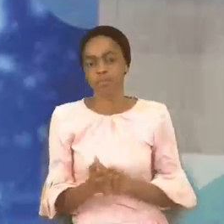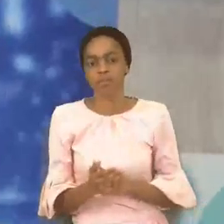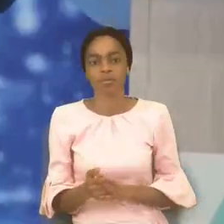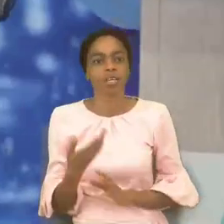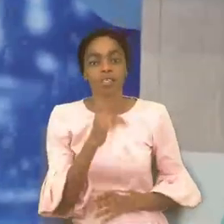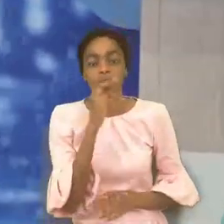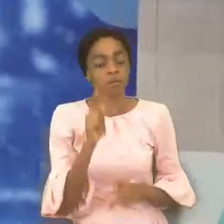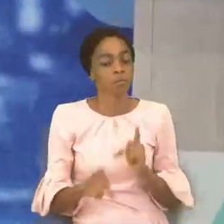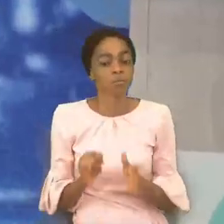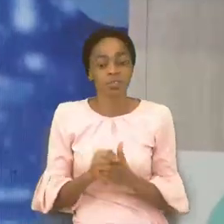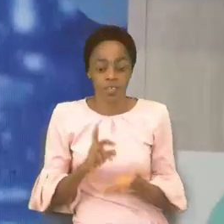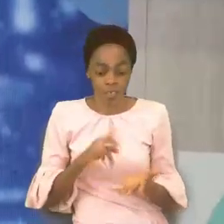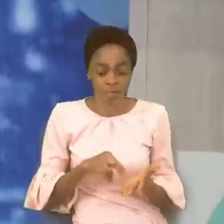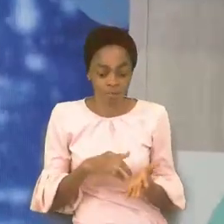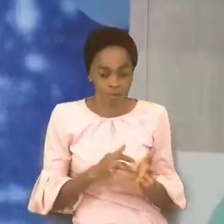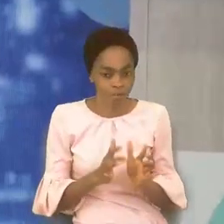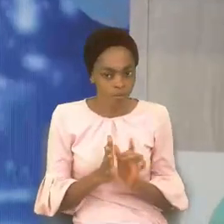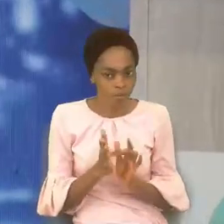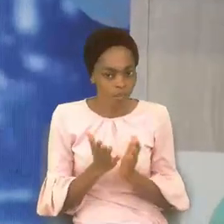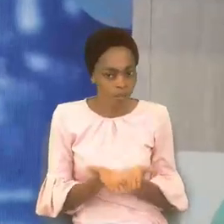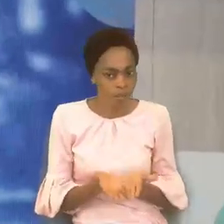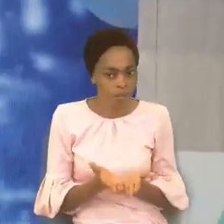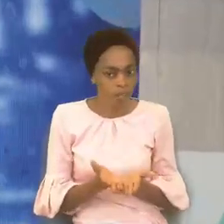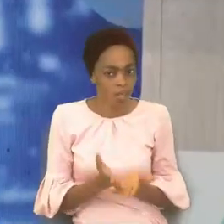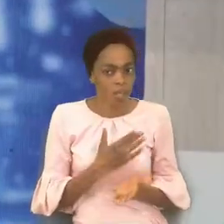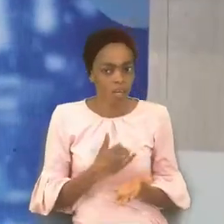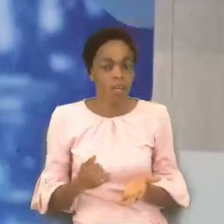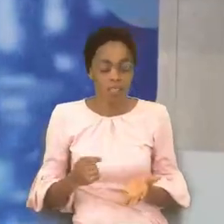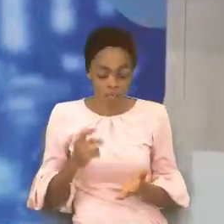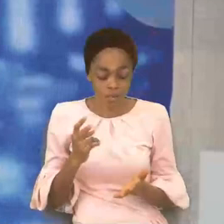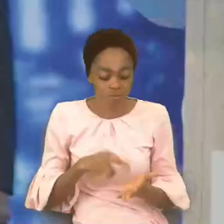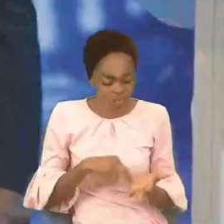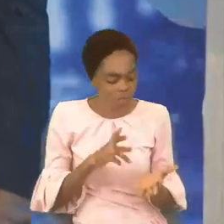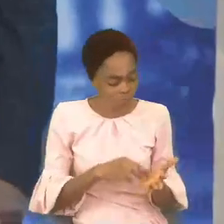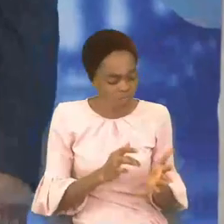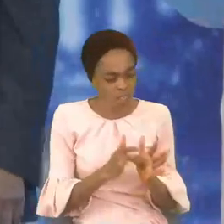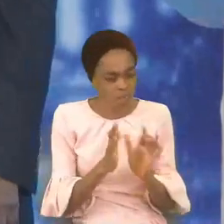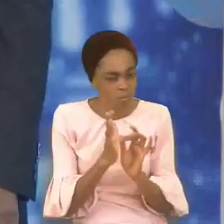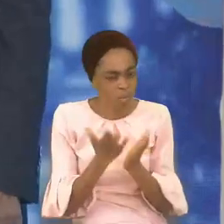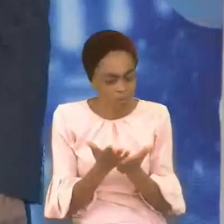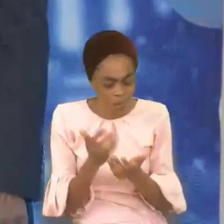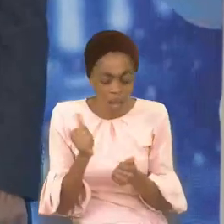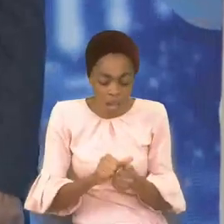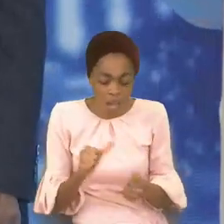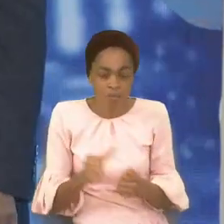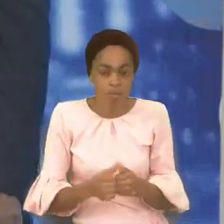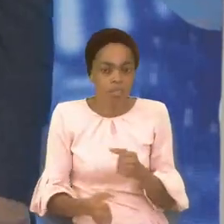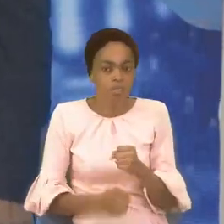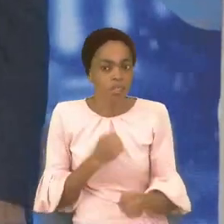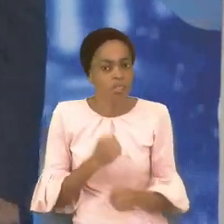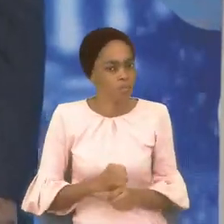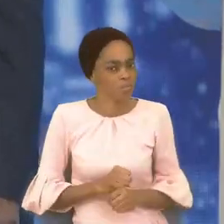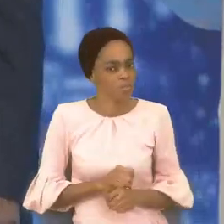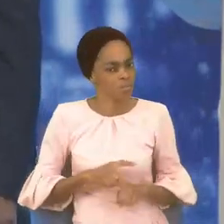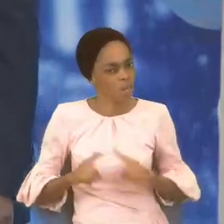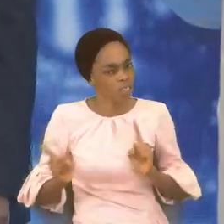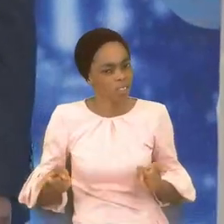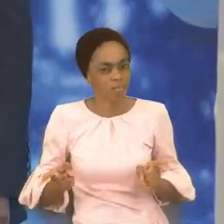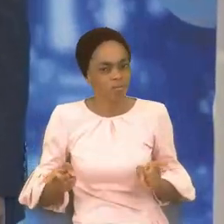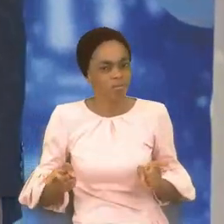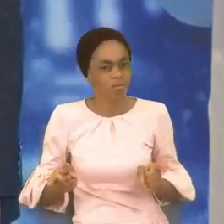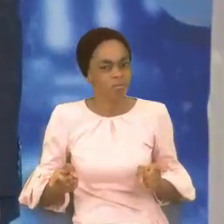Il y a des gens qui lisent la Bible. Ils lisent la Bible de page en page chaque année.